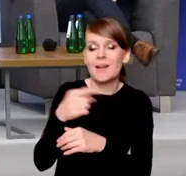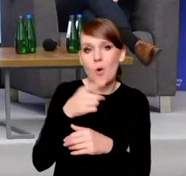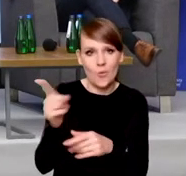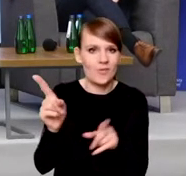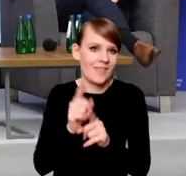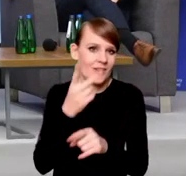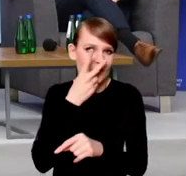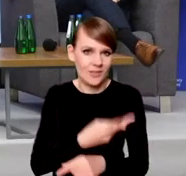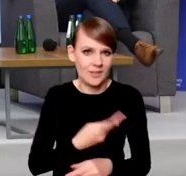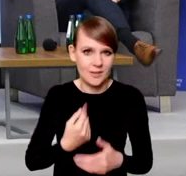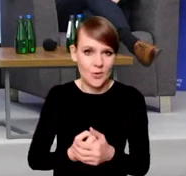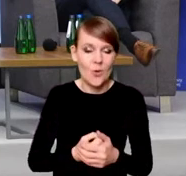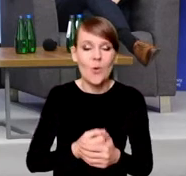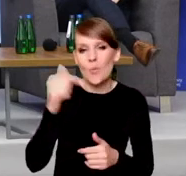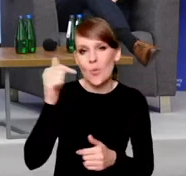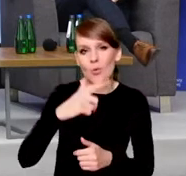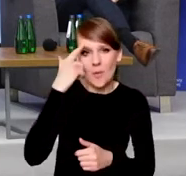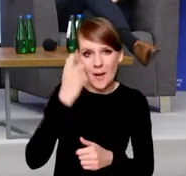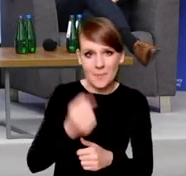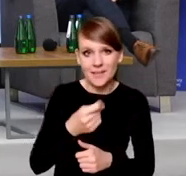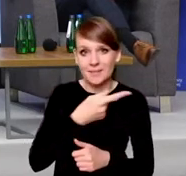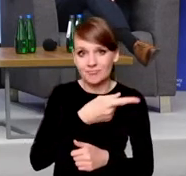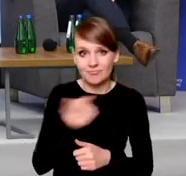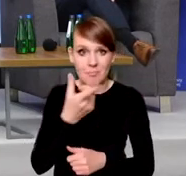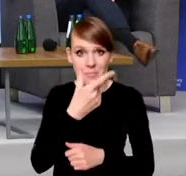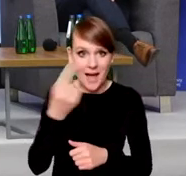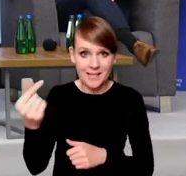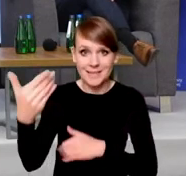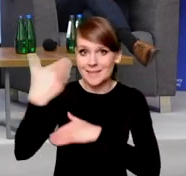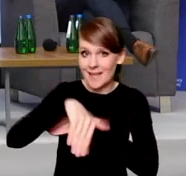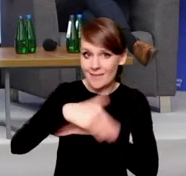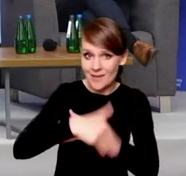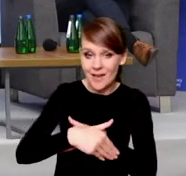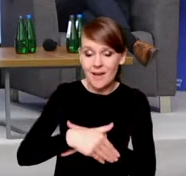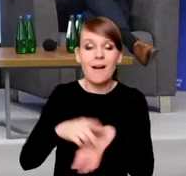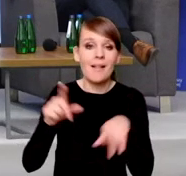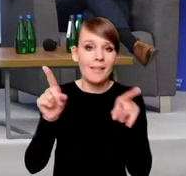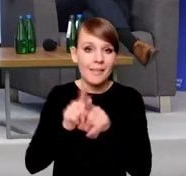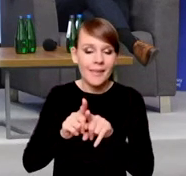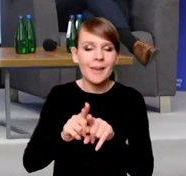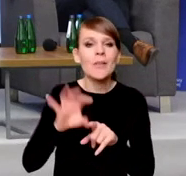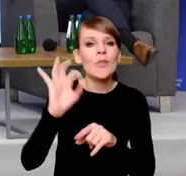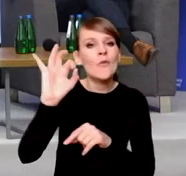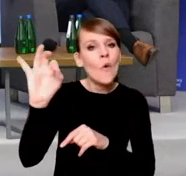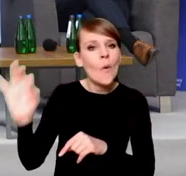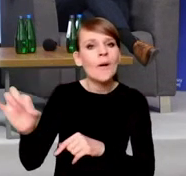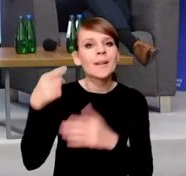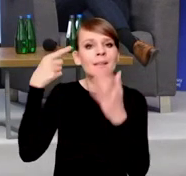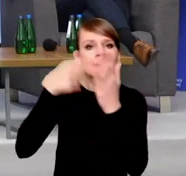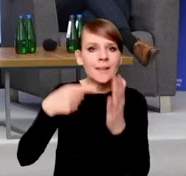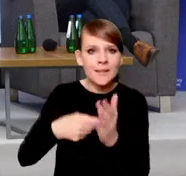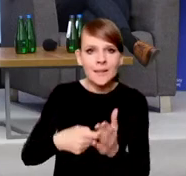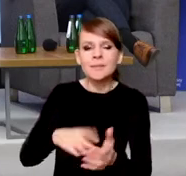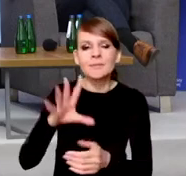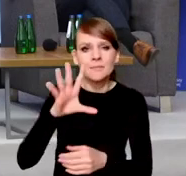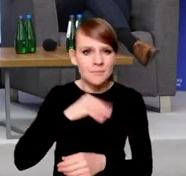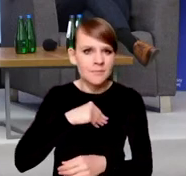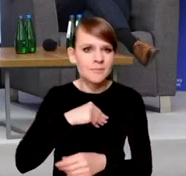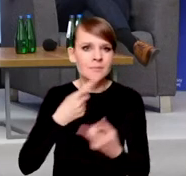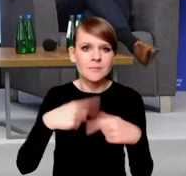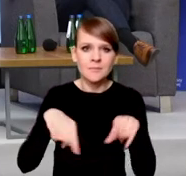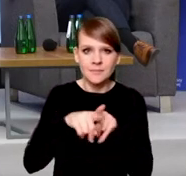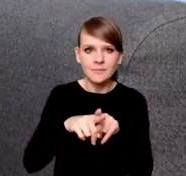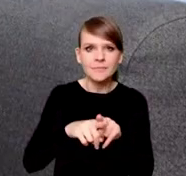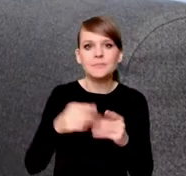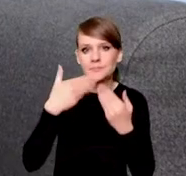pamiętać, że ci partnerzy zewnętrzni także swoje cele instytucjonalne, organizacyjne mogą realizować we współpracy z